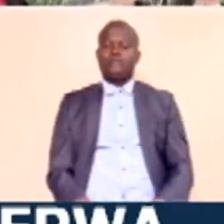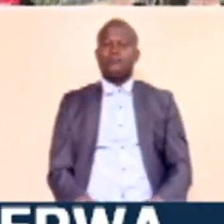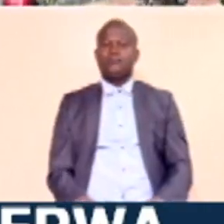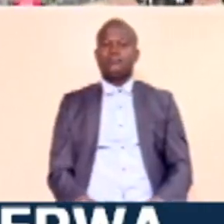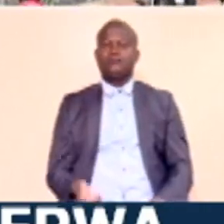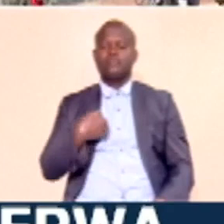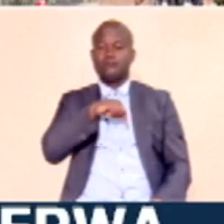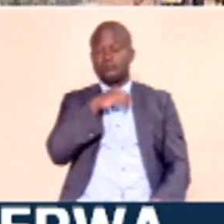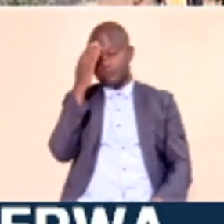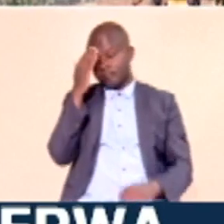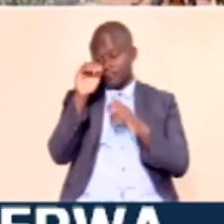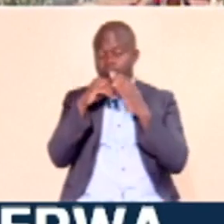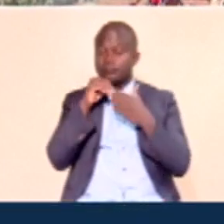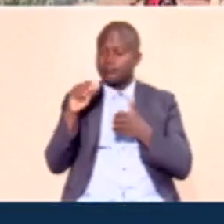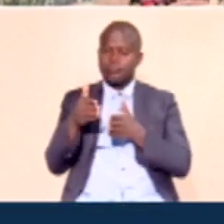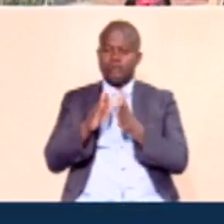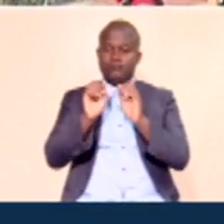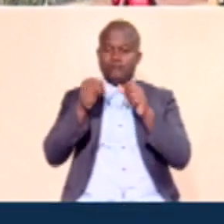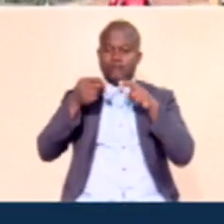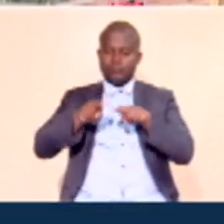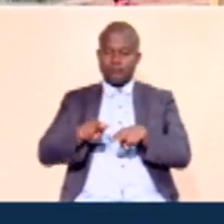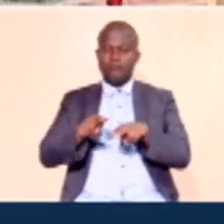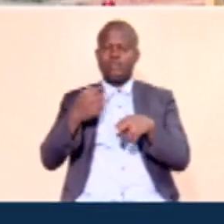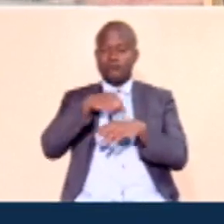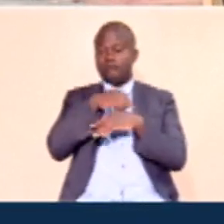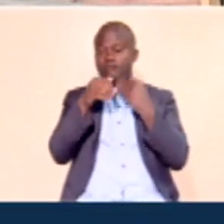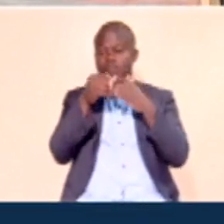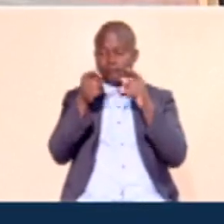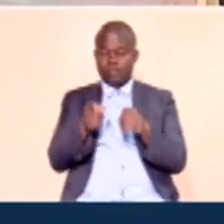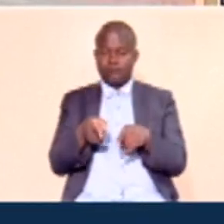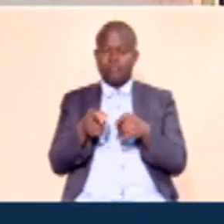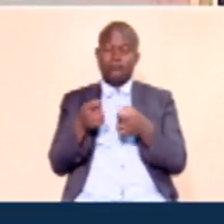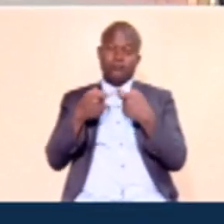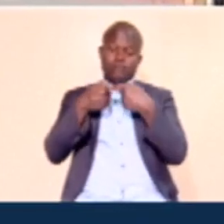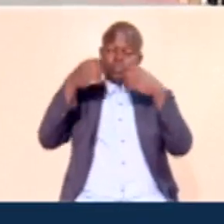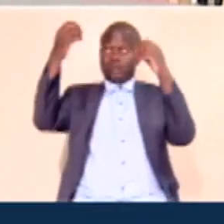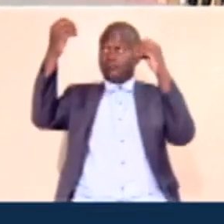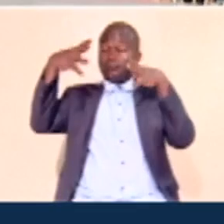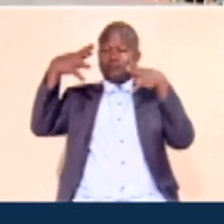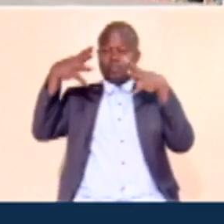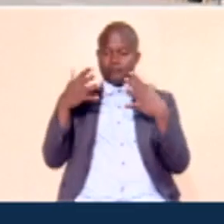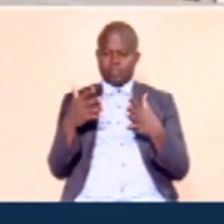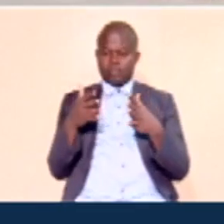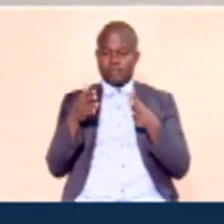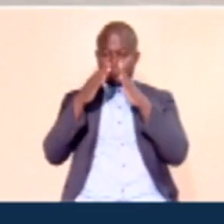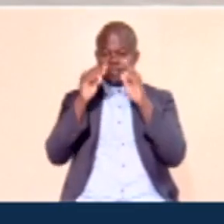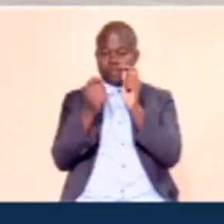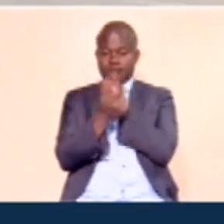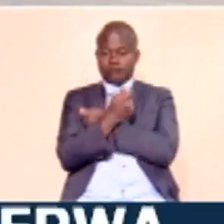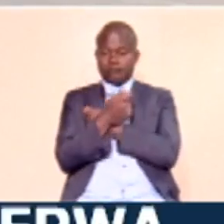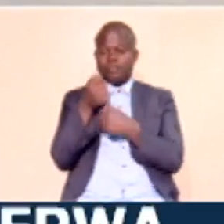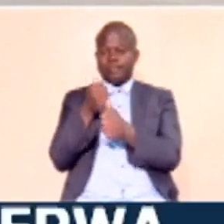wahaba, ariko ubu ngubu urabona ko umuhanda warahageze, amatara nime arahari, amazu baravuguruye, buri